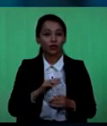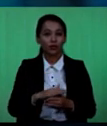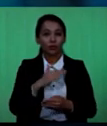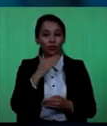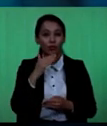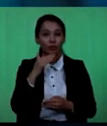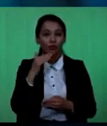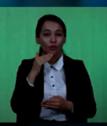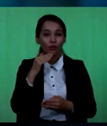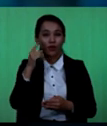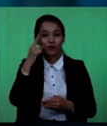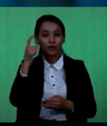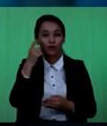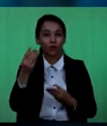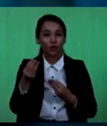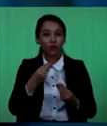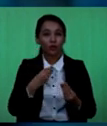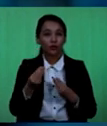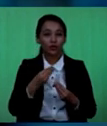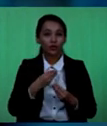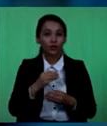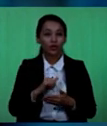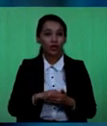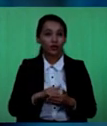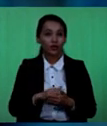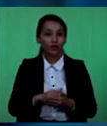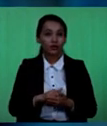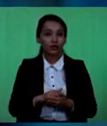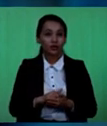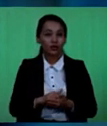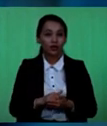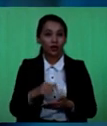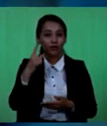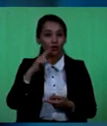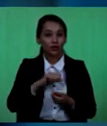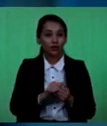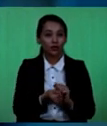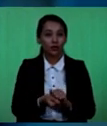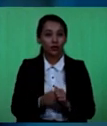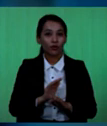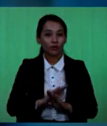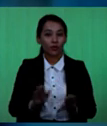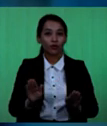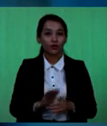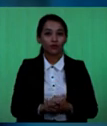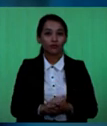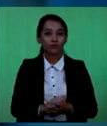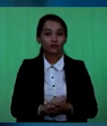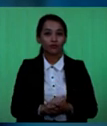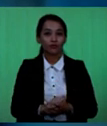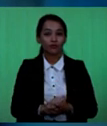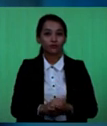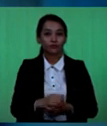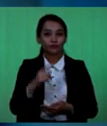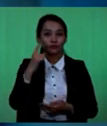axborot oqimini qabul qiladi. Natijada ularning birontasi yetarli darajada qabul qilinmaydi. Ong esa bunday ish tarziga o'rganib qoladi.